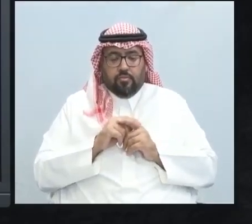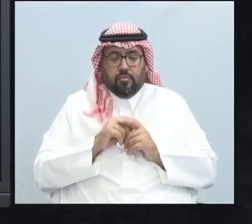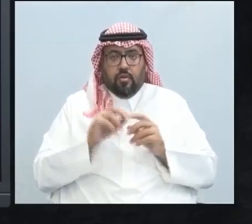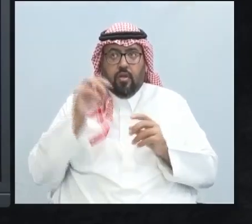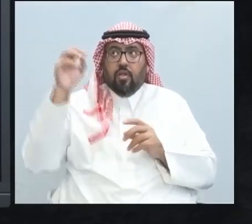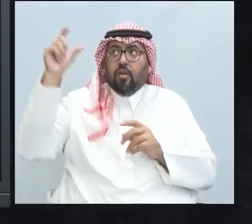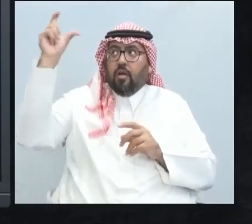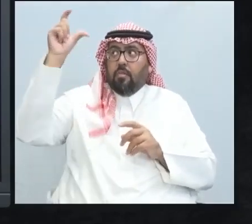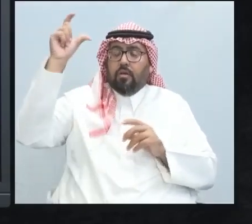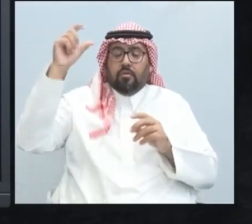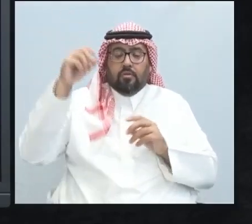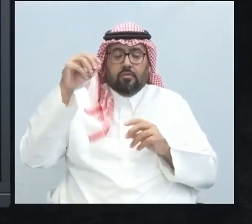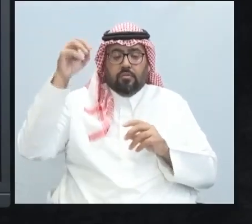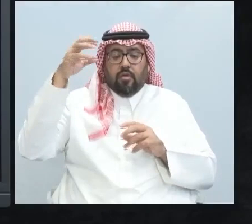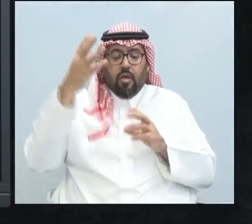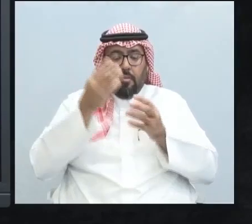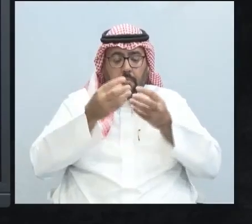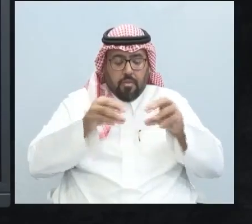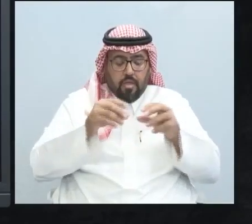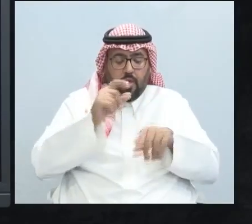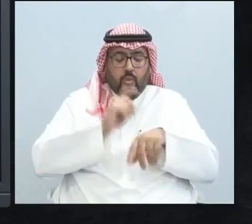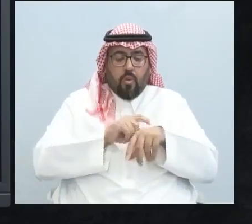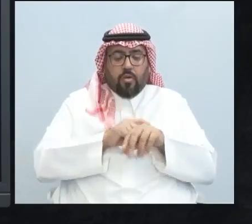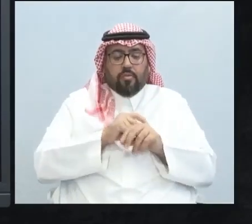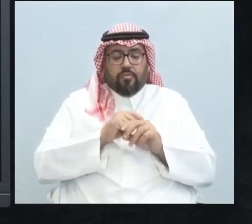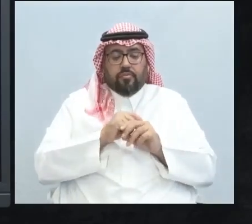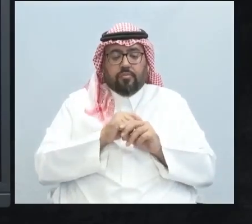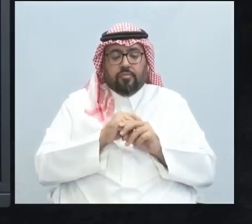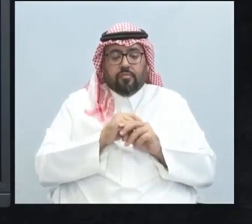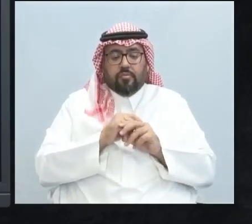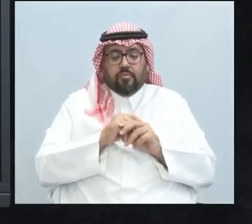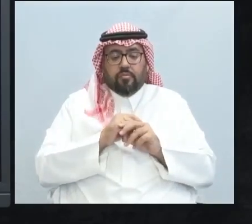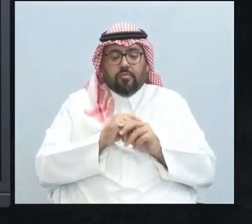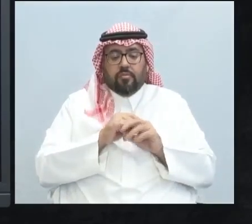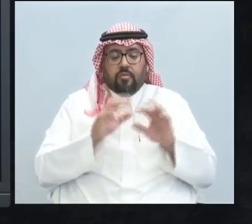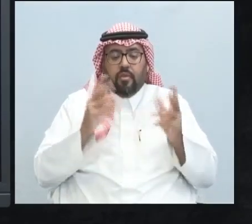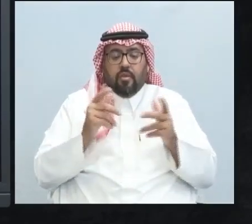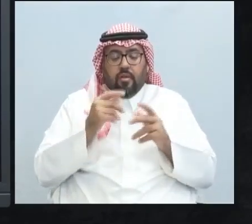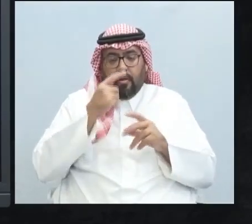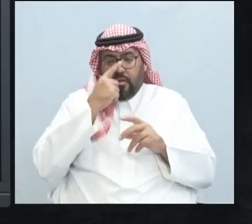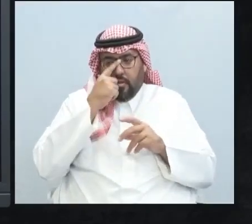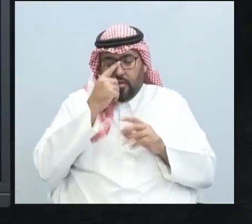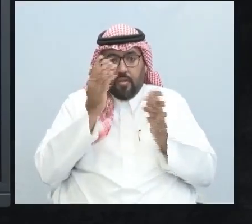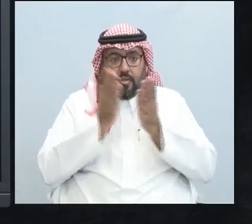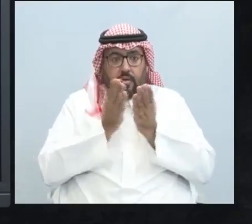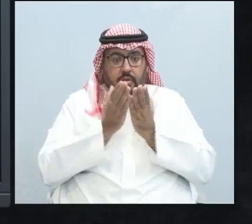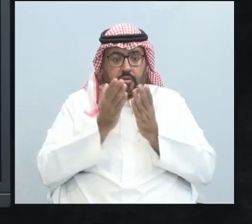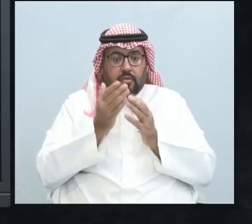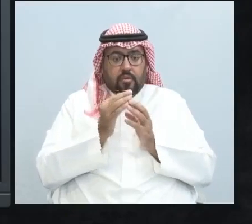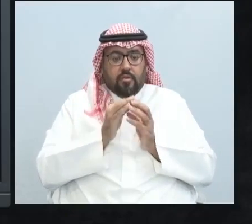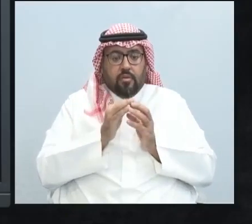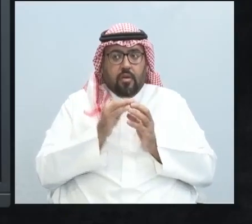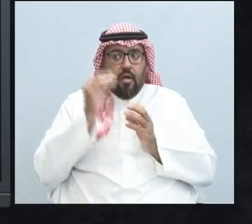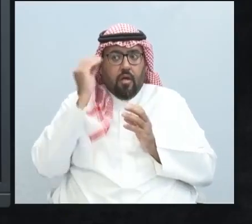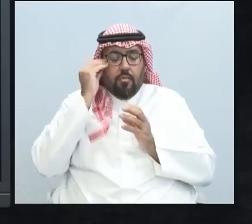ضوء القمر تضع البيض في وقت محدد تاتي الذكور لاخصاب هذا البيض ايضا درسته في